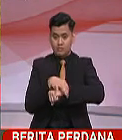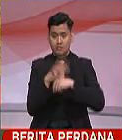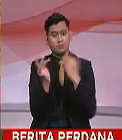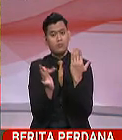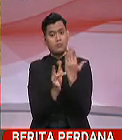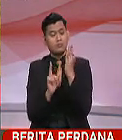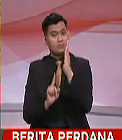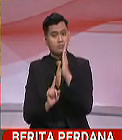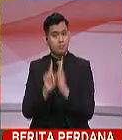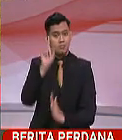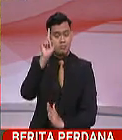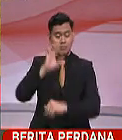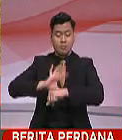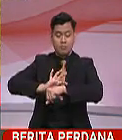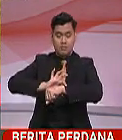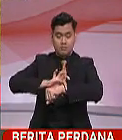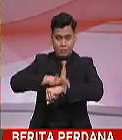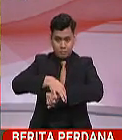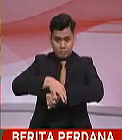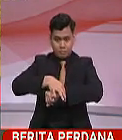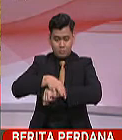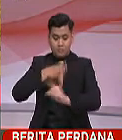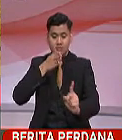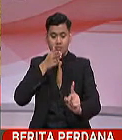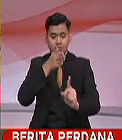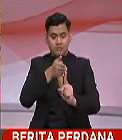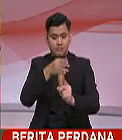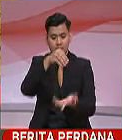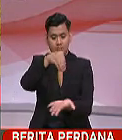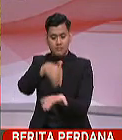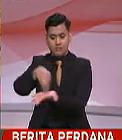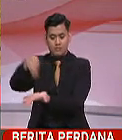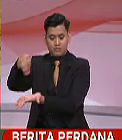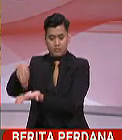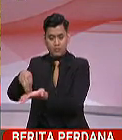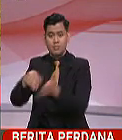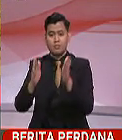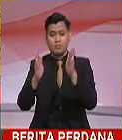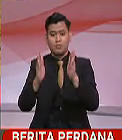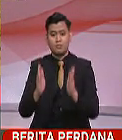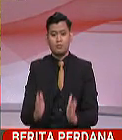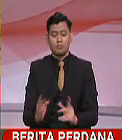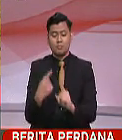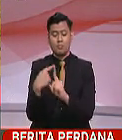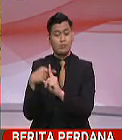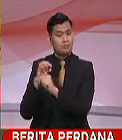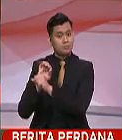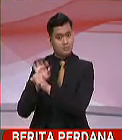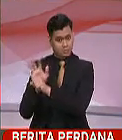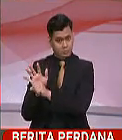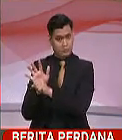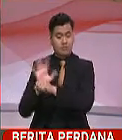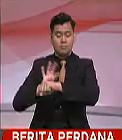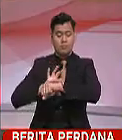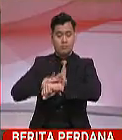tinggi berbentuk gelang itu bertujuan mengawal pergerakan individu positif COVID-19. Peranti pengesanan itu perlu